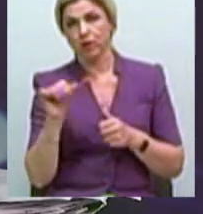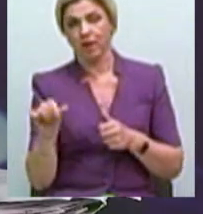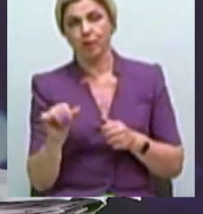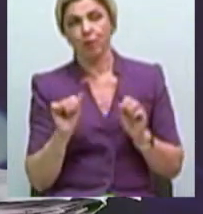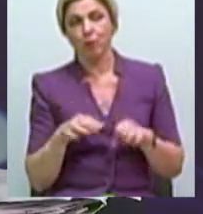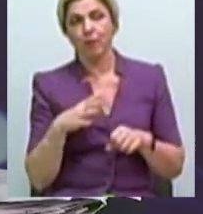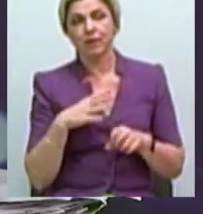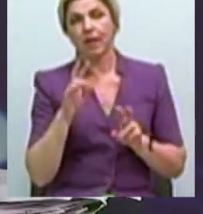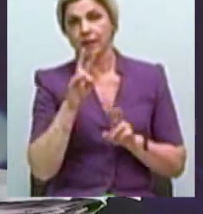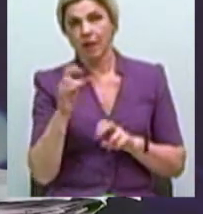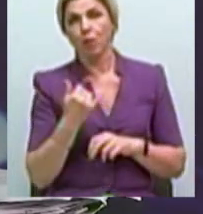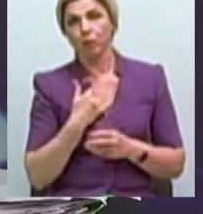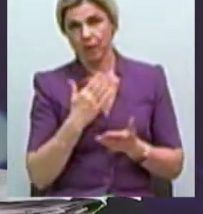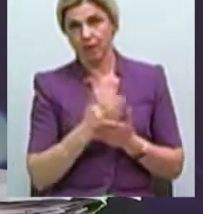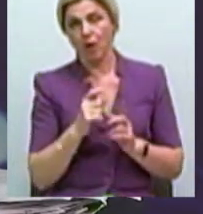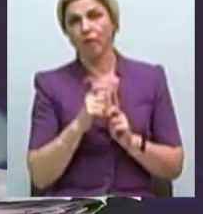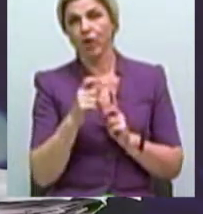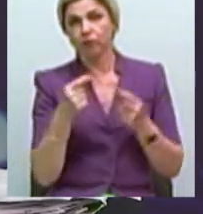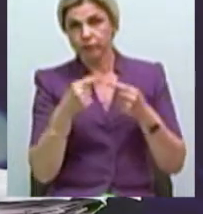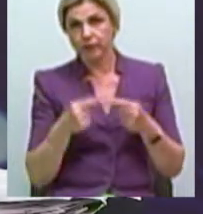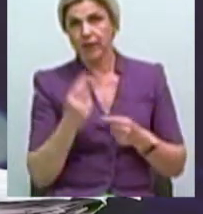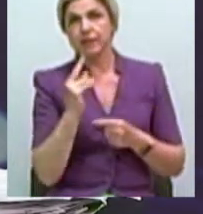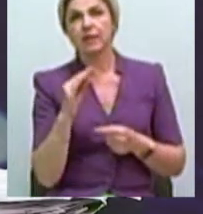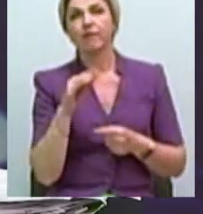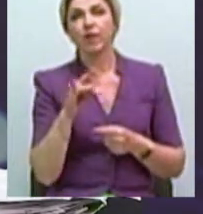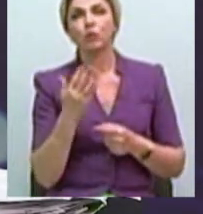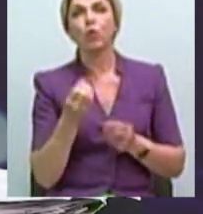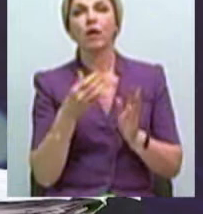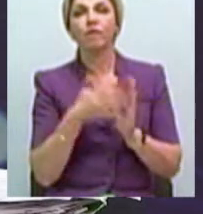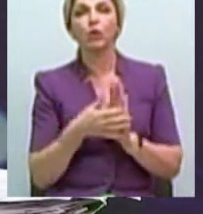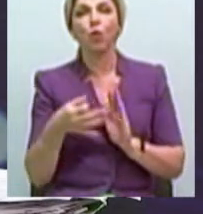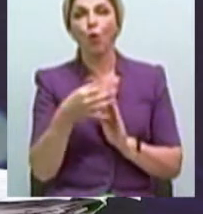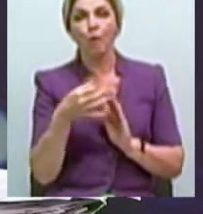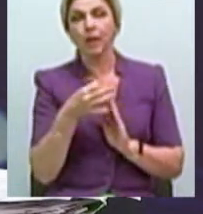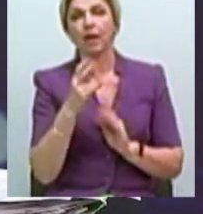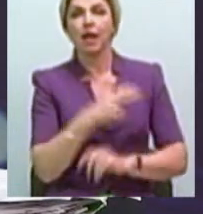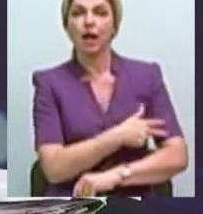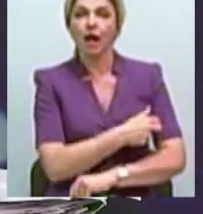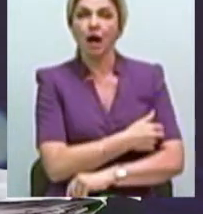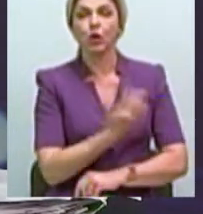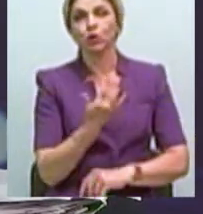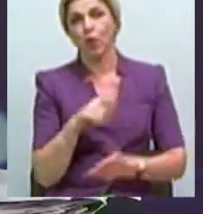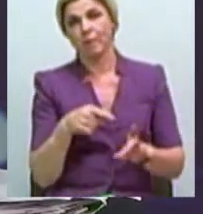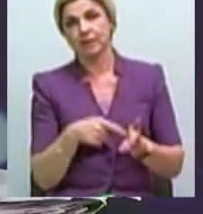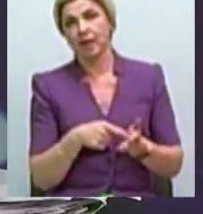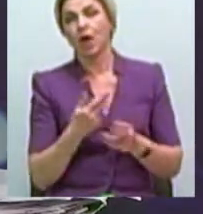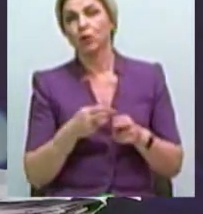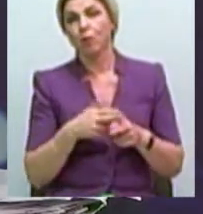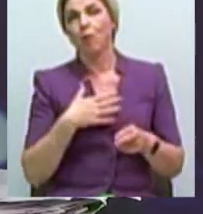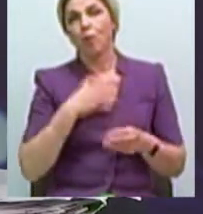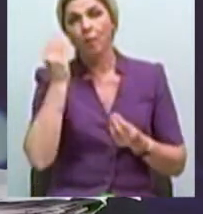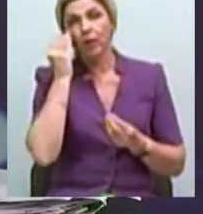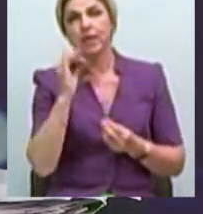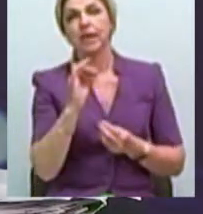може бути тема, і у мене є відповідні цифри, скільки витрачає обласний бюджет на ті ж лікарні, скільки міський. Тому моя позиція